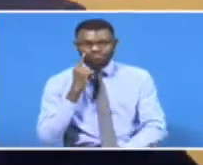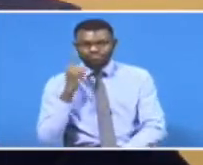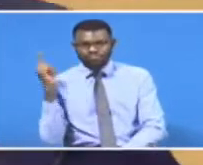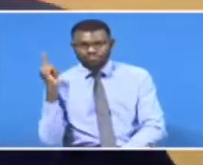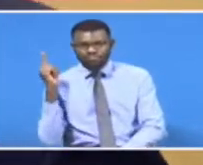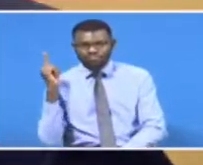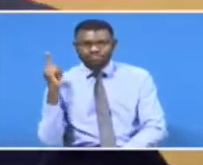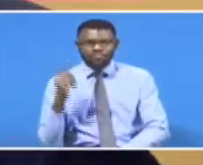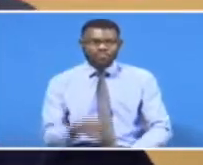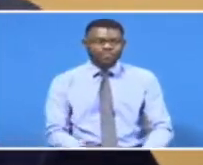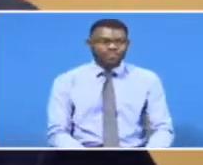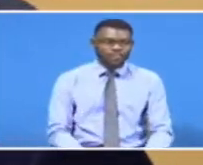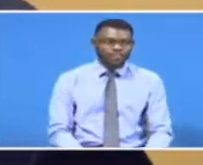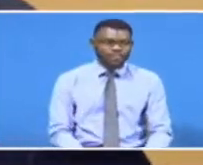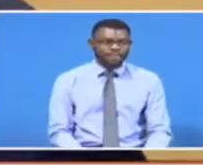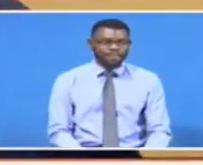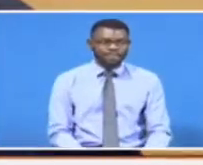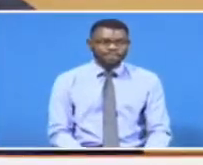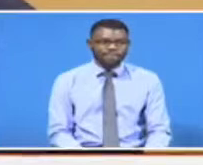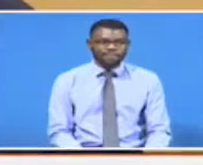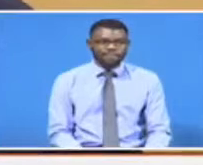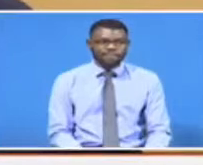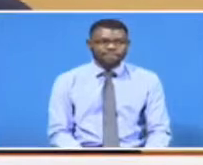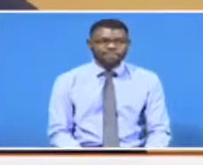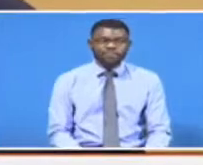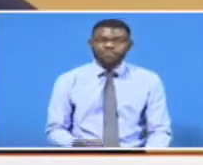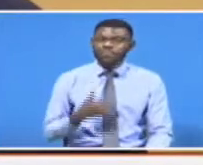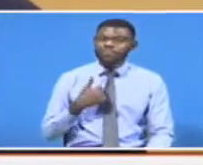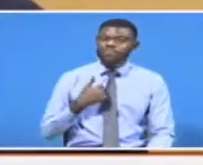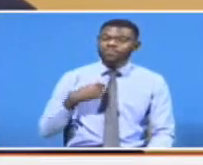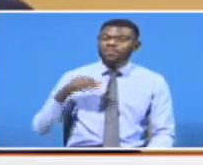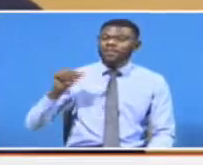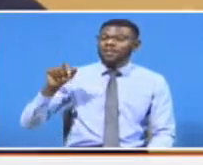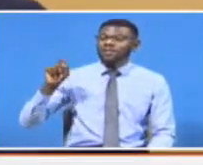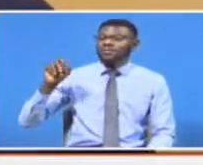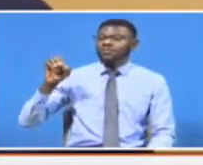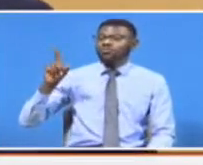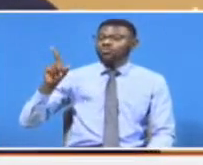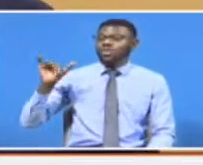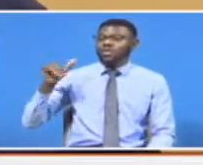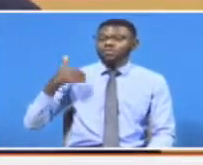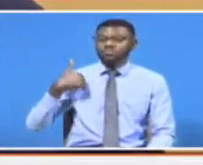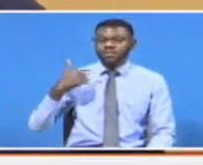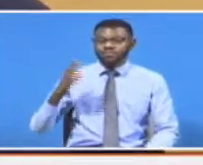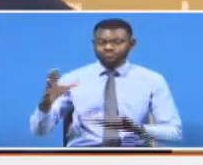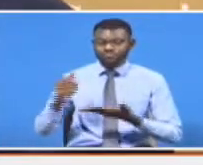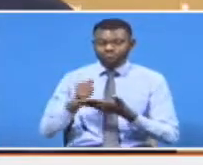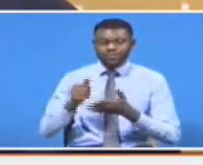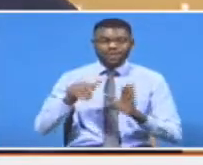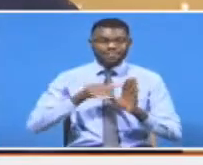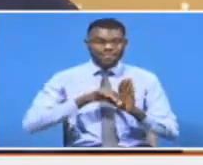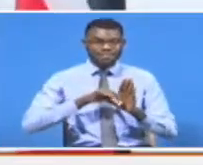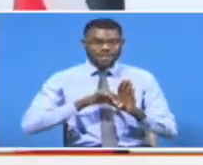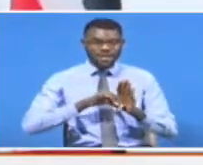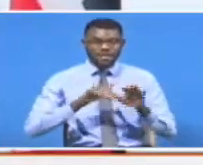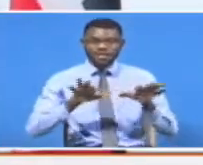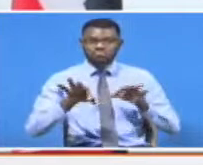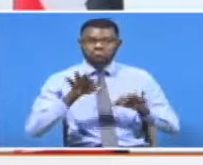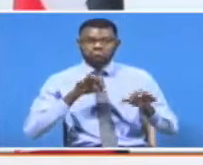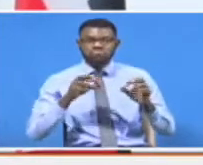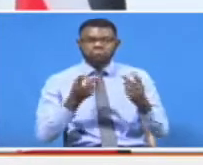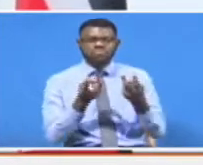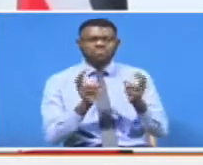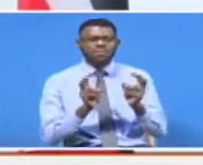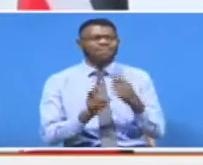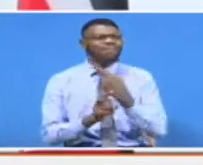I, Francis Atwoli, having been appointed as a member of the selection panel. Siku chache baada aliyekuwa mkurugenzi